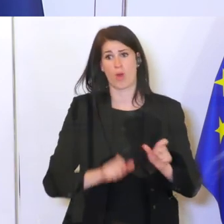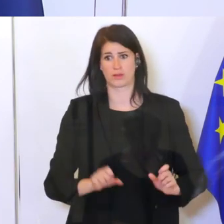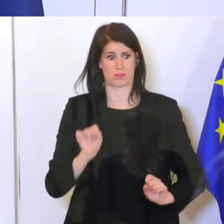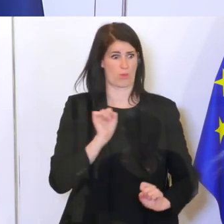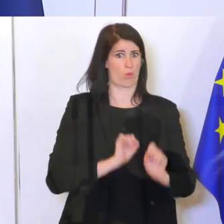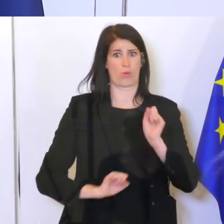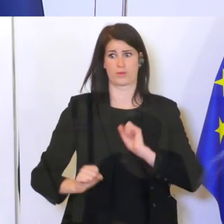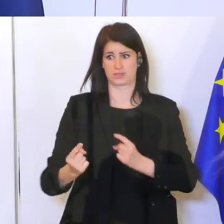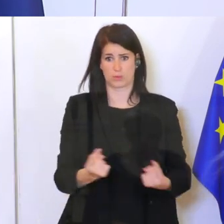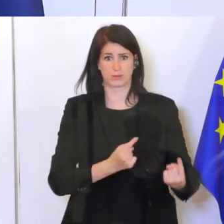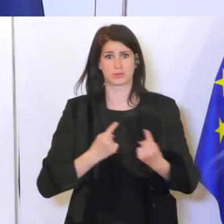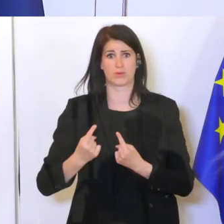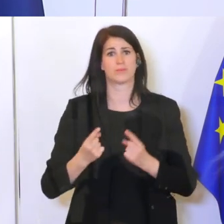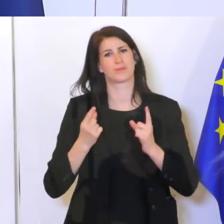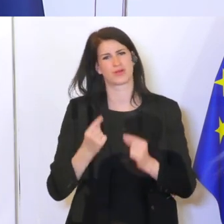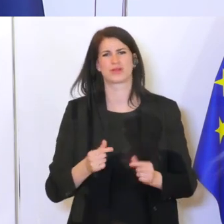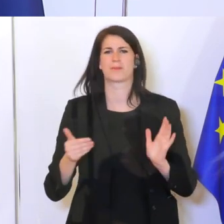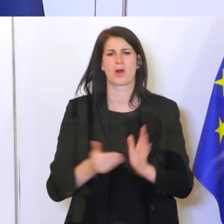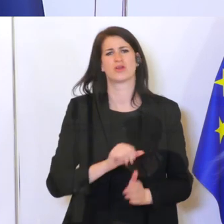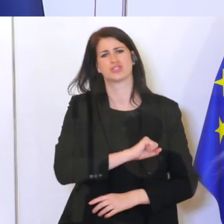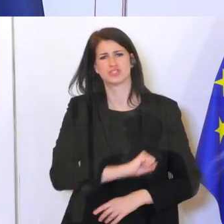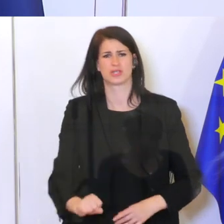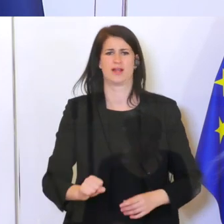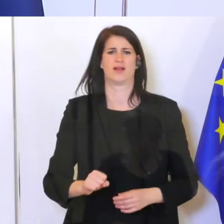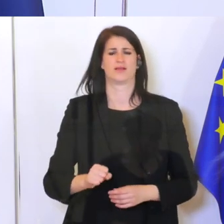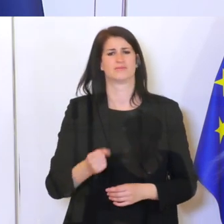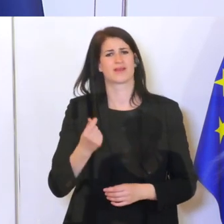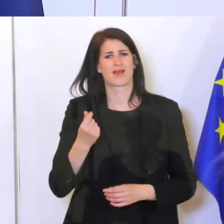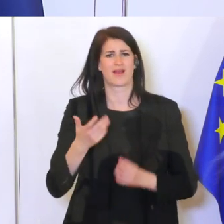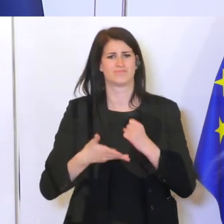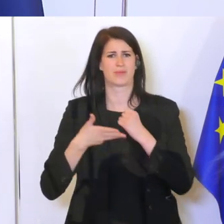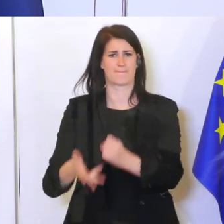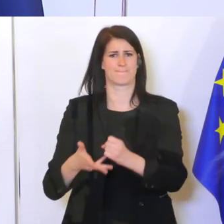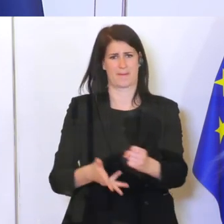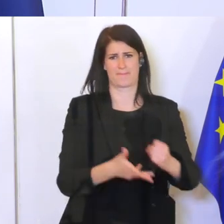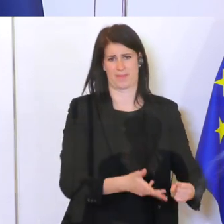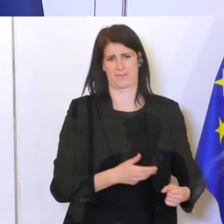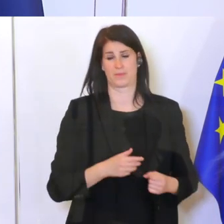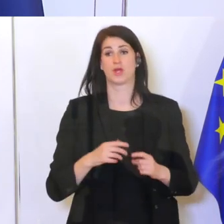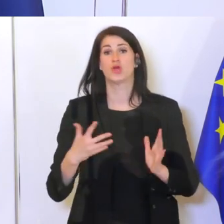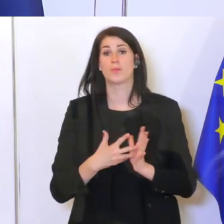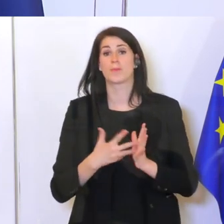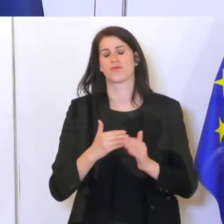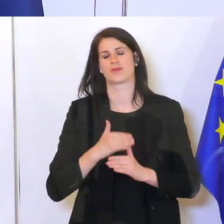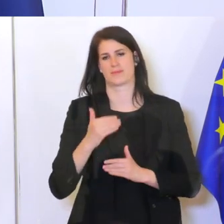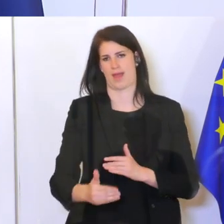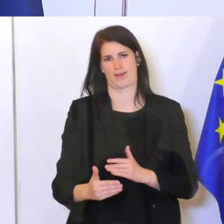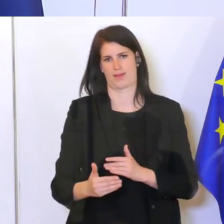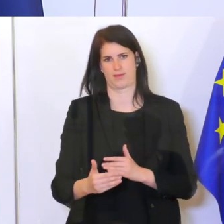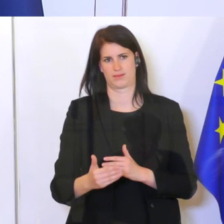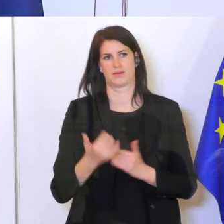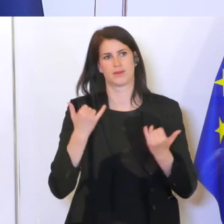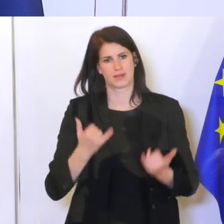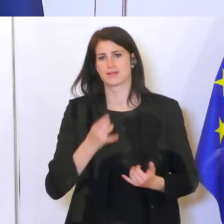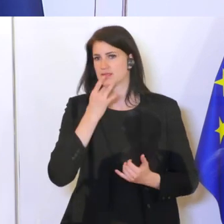ist, soll das Geld so schnell wie möglich bekommen. Überprüft wird im Nachhinein. Wir arbeiten jetzt die